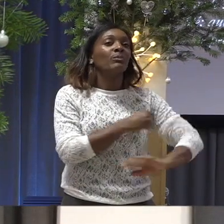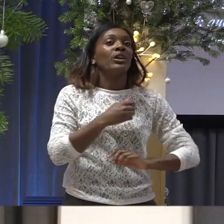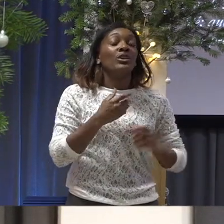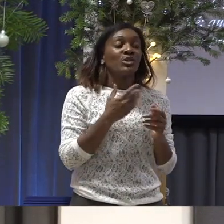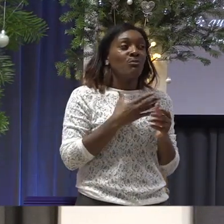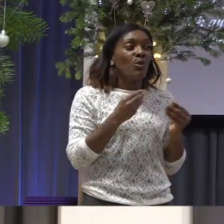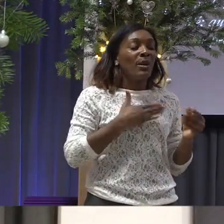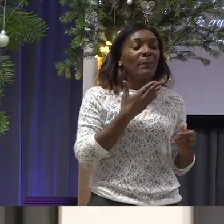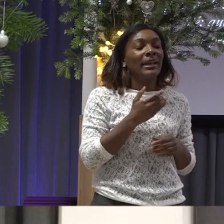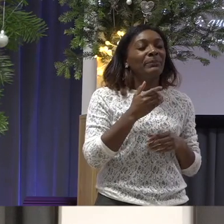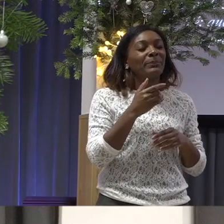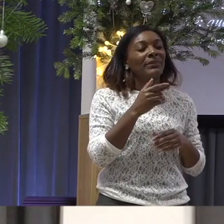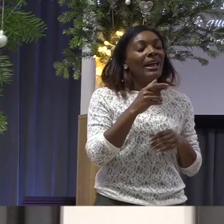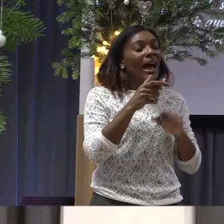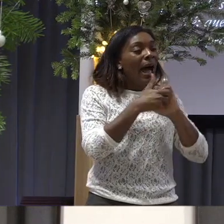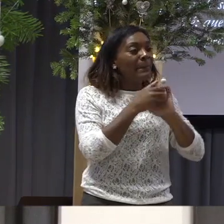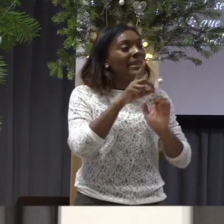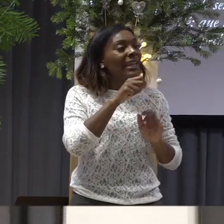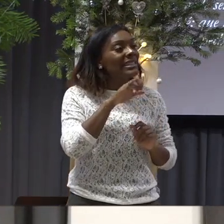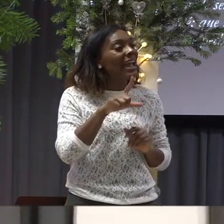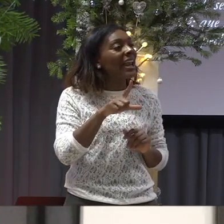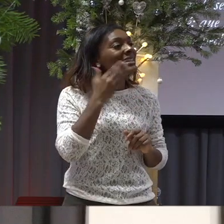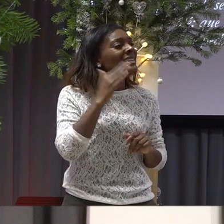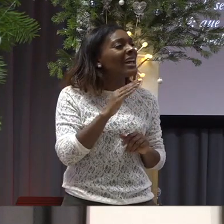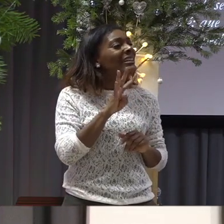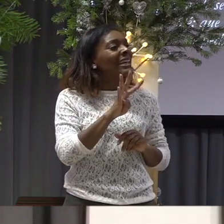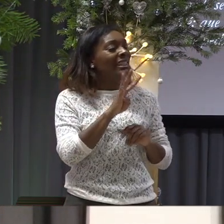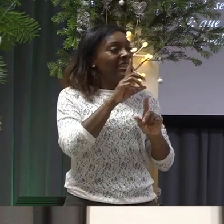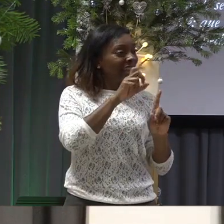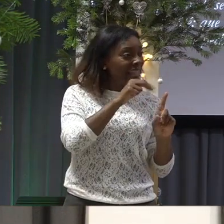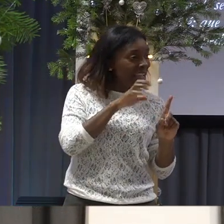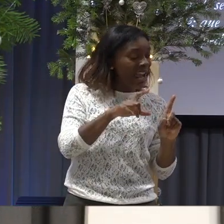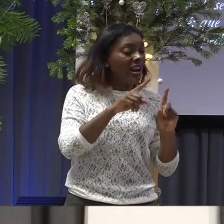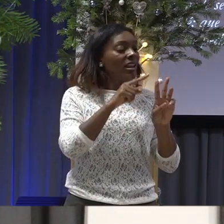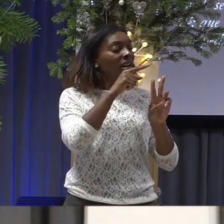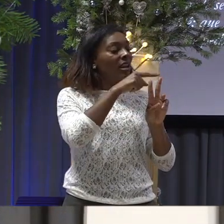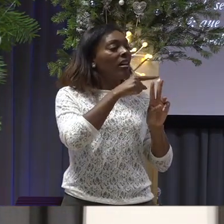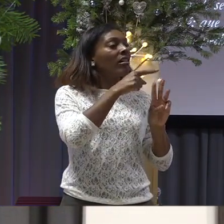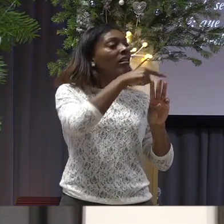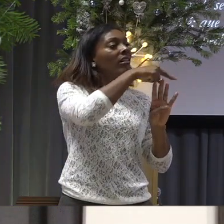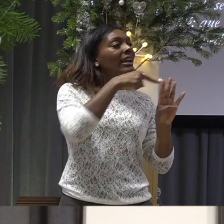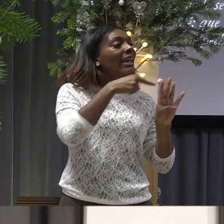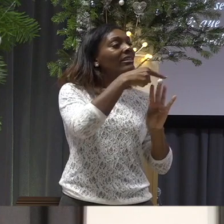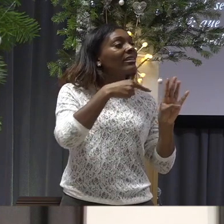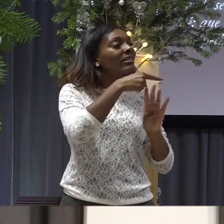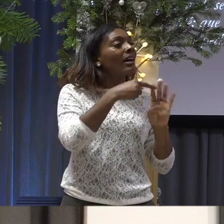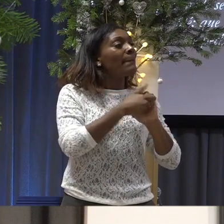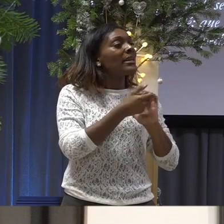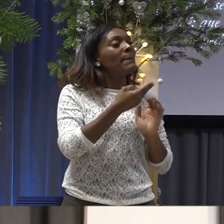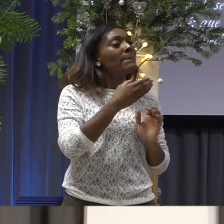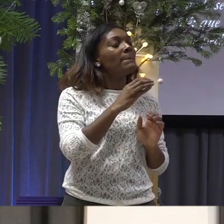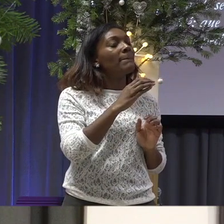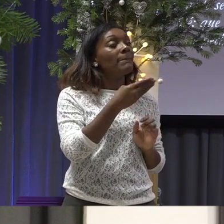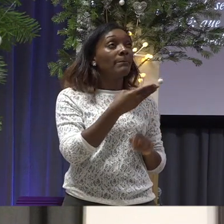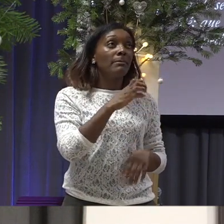Daniel. Ah, ces gens-là, Abednego, Meshach et Shadrach m'ont bouleversé dans la façon. C'est ça le niveau